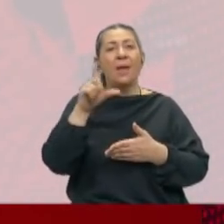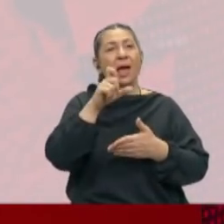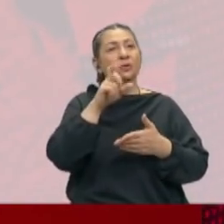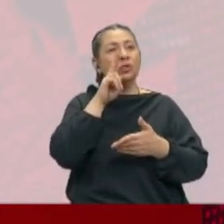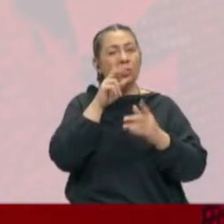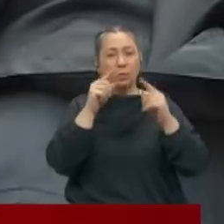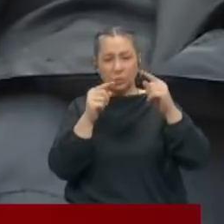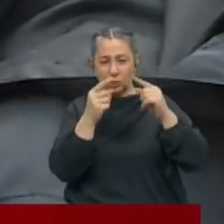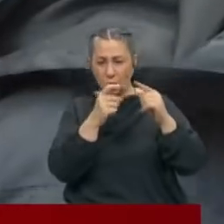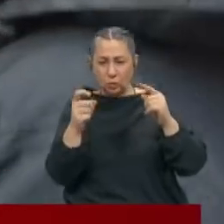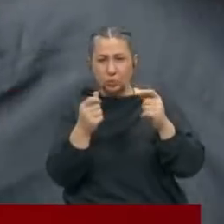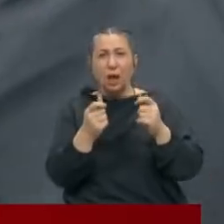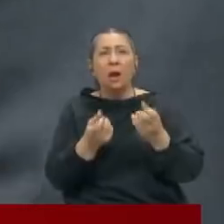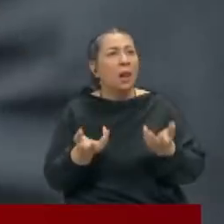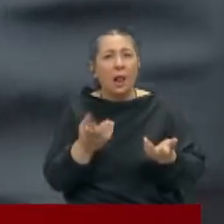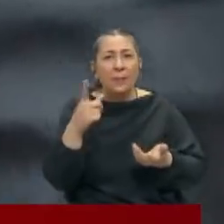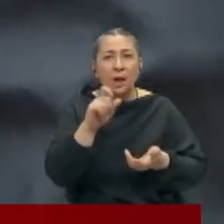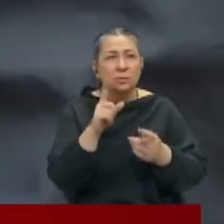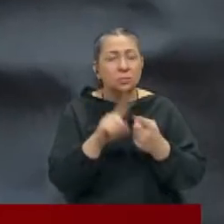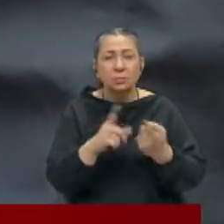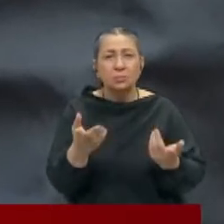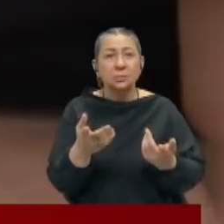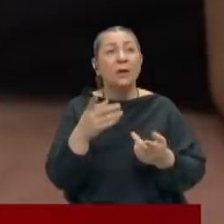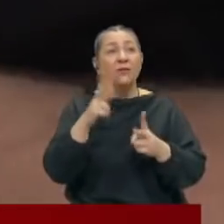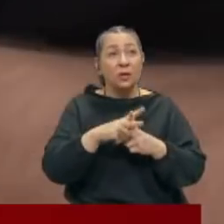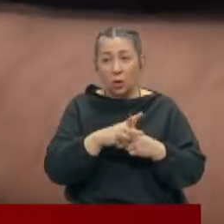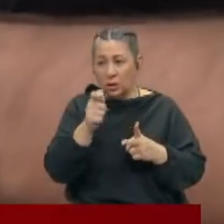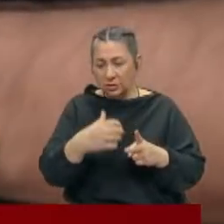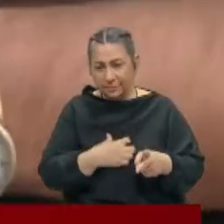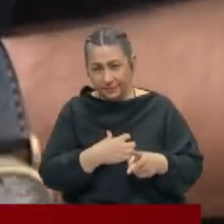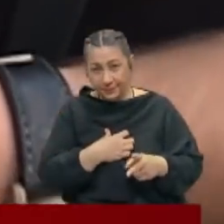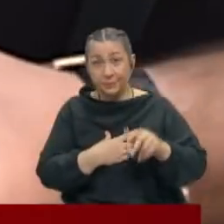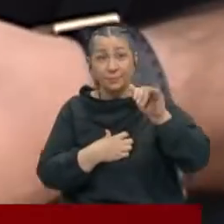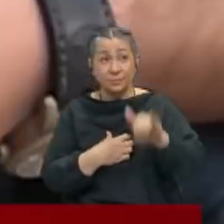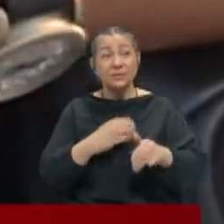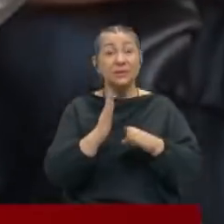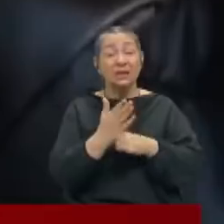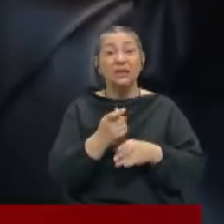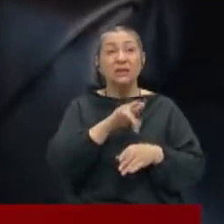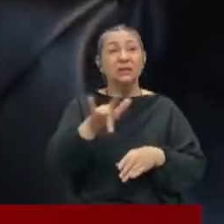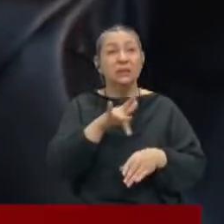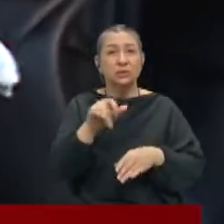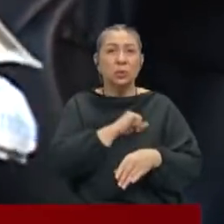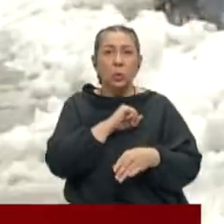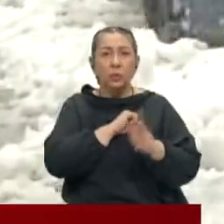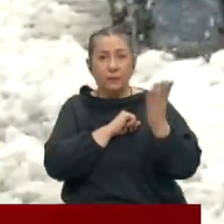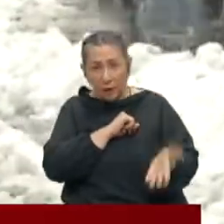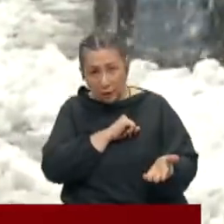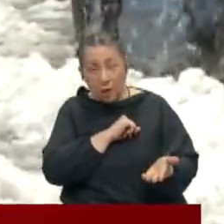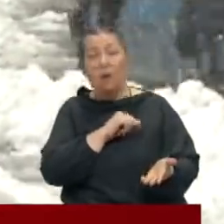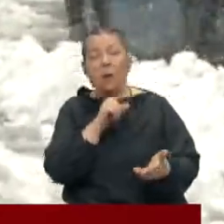sonunu getirebilmesi çok zor. Bir yanda maaşını faturalara yitirebilmekken endişesi, aynı sebepten işsiz kalma korkusu da